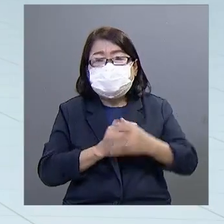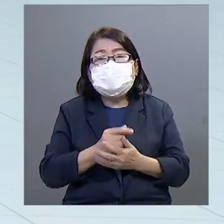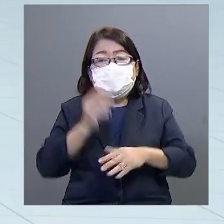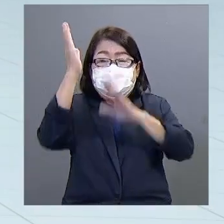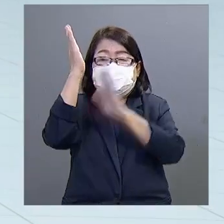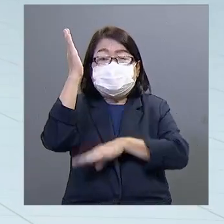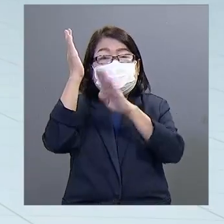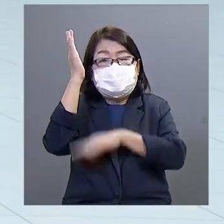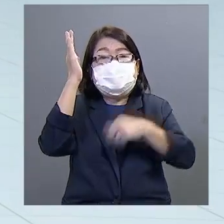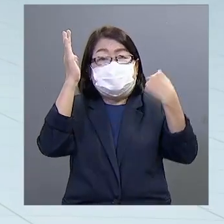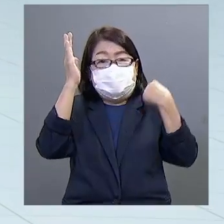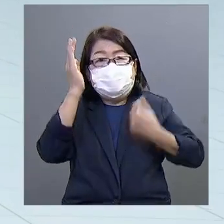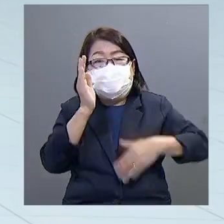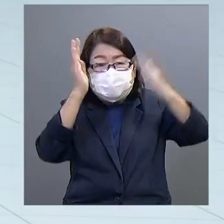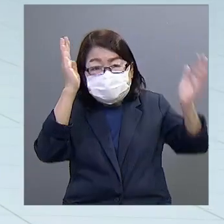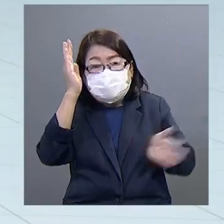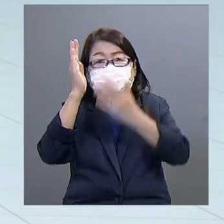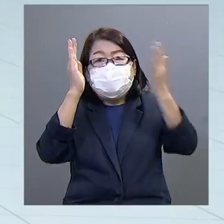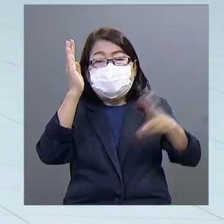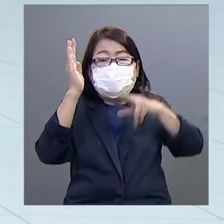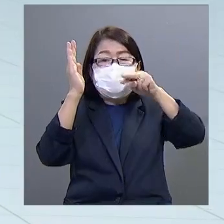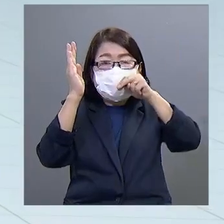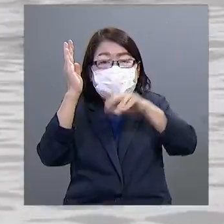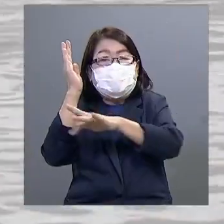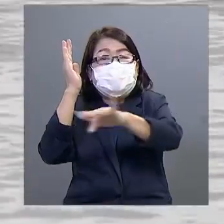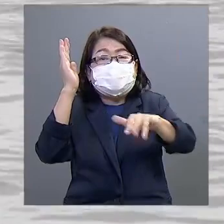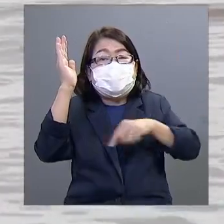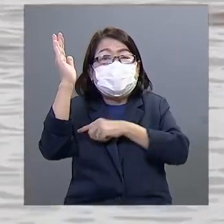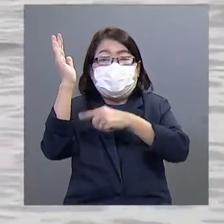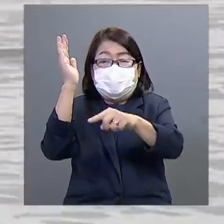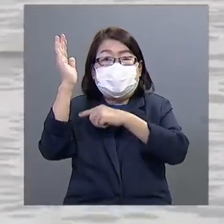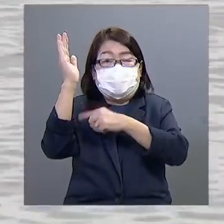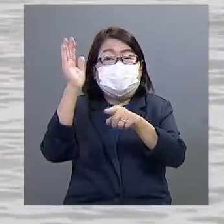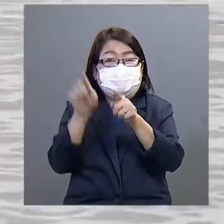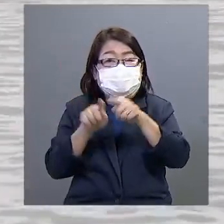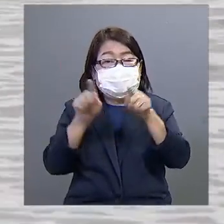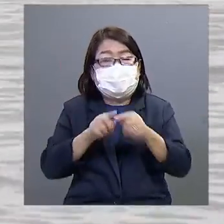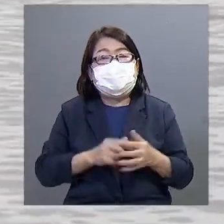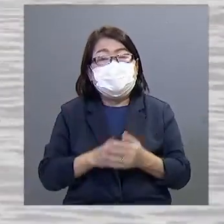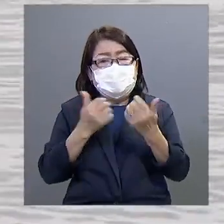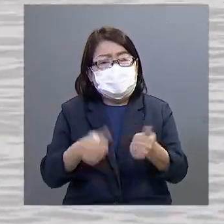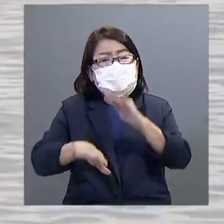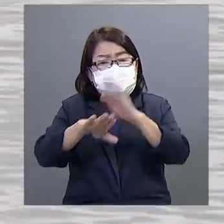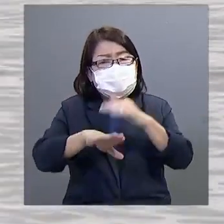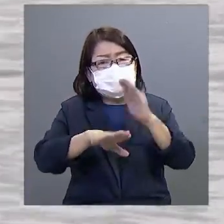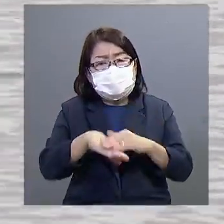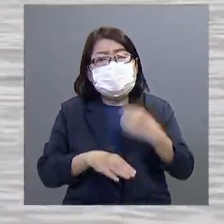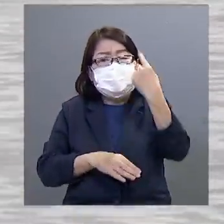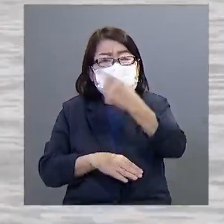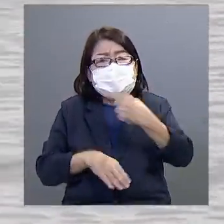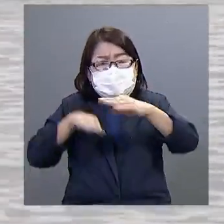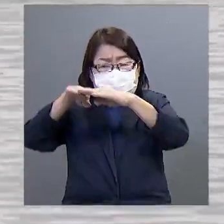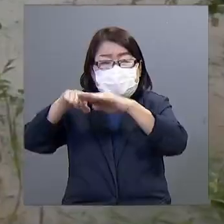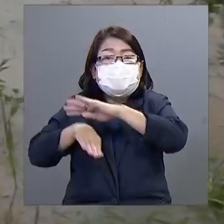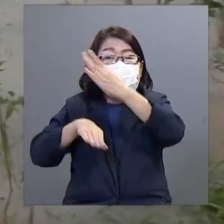ยังคงพัเขามาปกคลุมทะเลอัดามัน ประเทศไยะเอาไทยระยะนี้กขอให้ผู้ที่อาศัยยตามพนที่ลาเชิงเคราะใล้ทาง